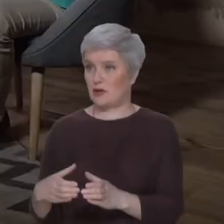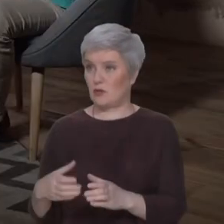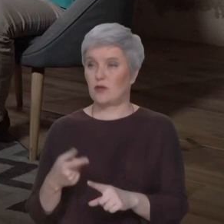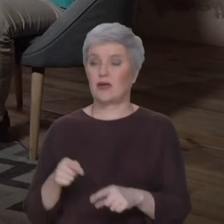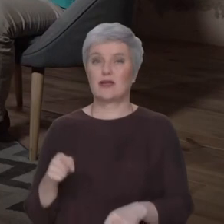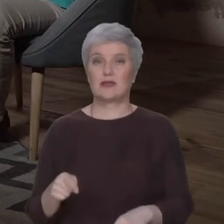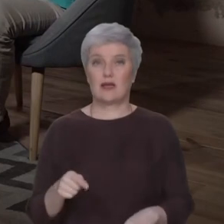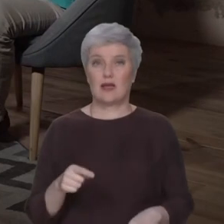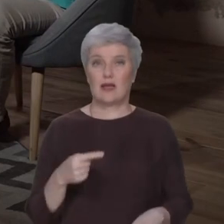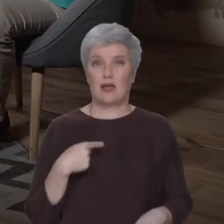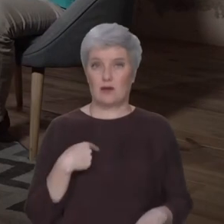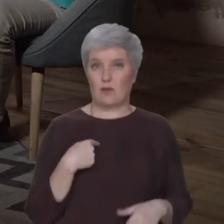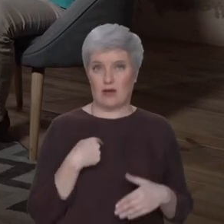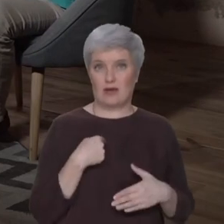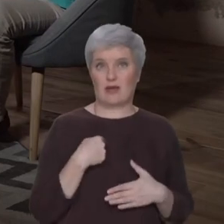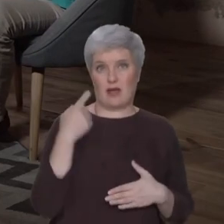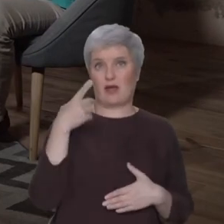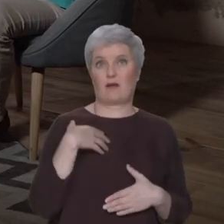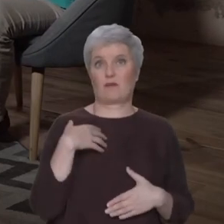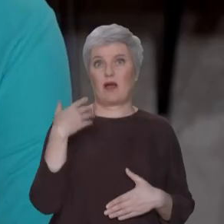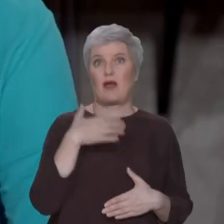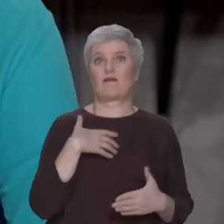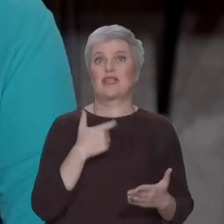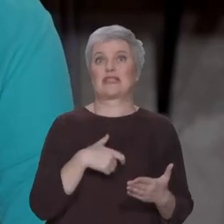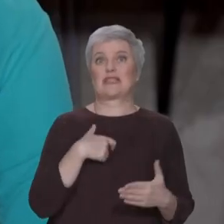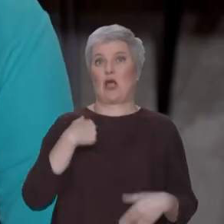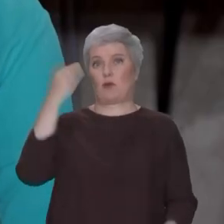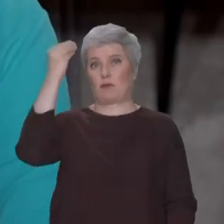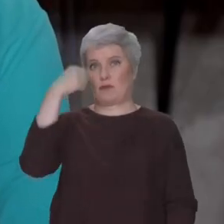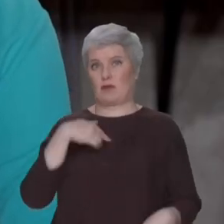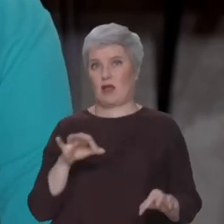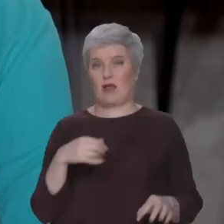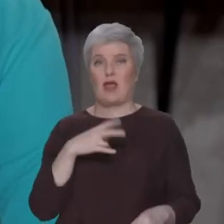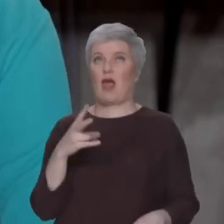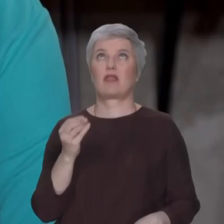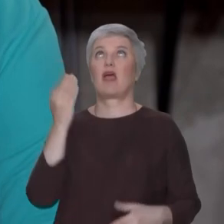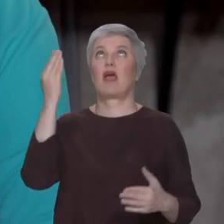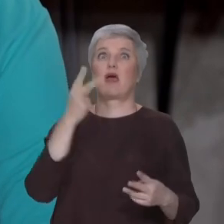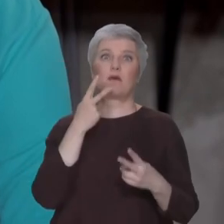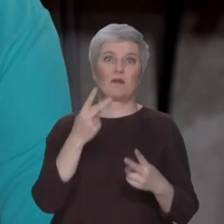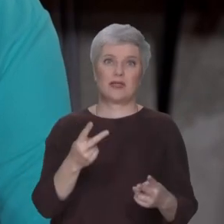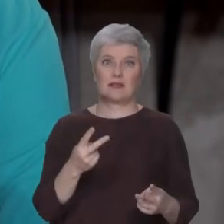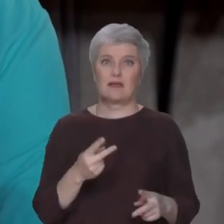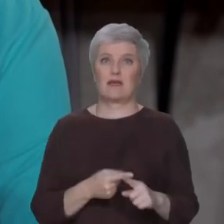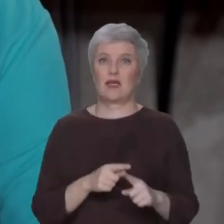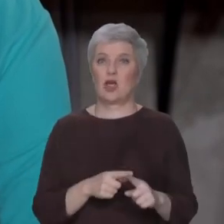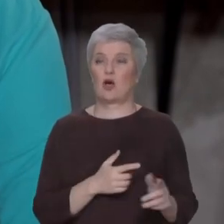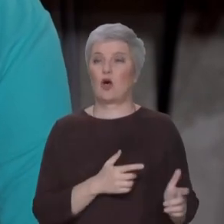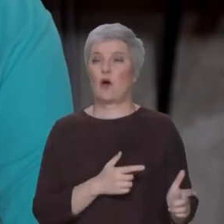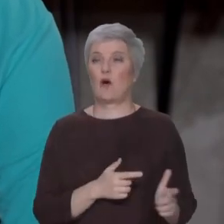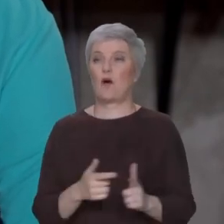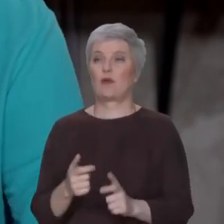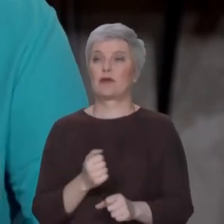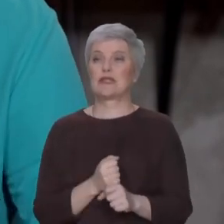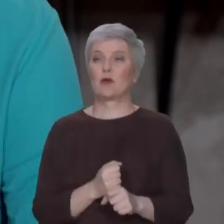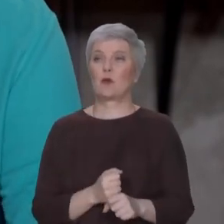це зазубо. В моєму розумінні, я все, що я кажу, звичайно, це я від себе. Я не месія, яка готова